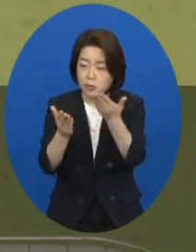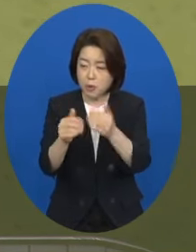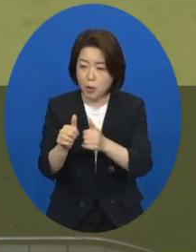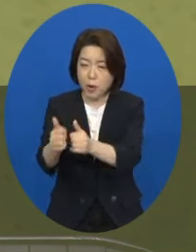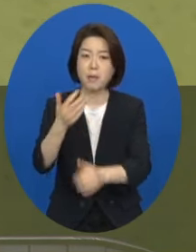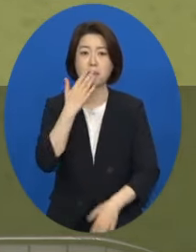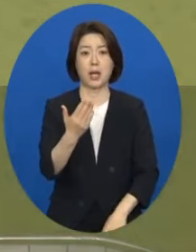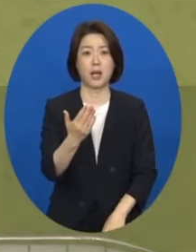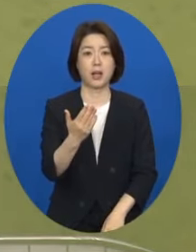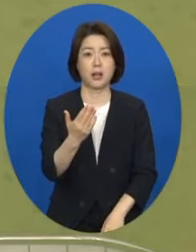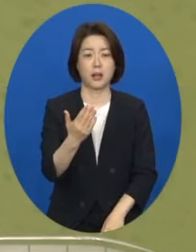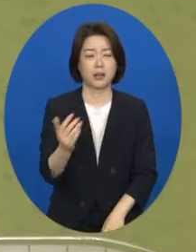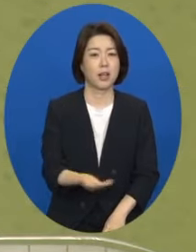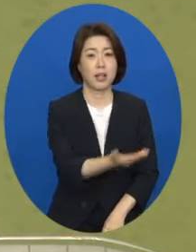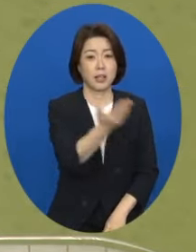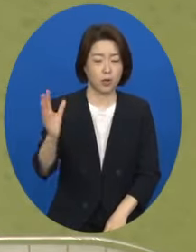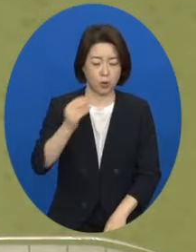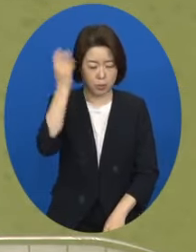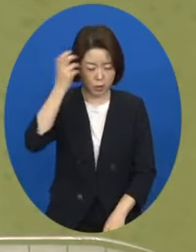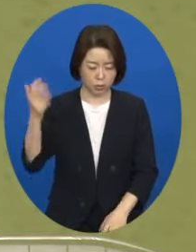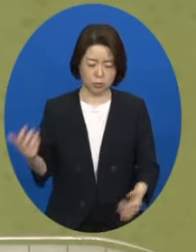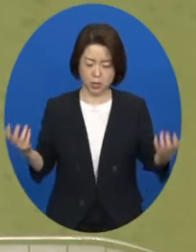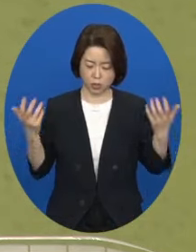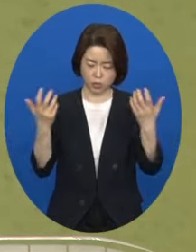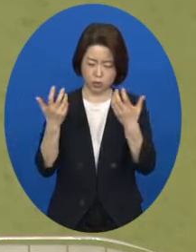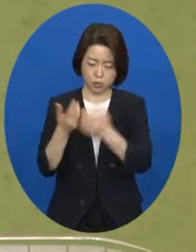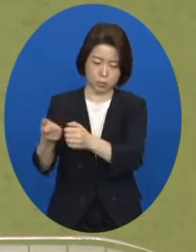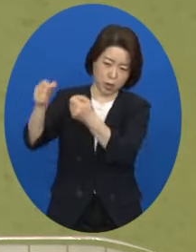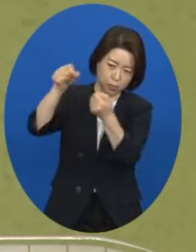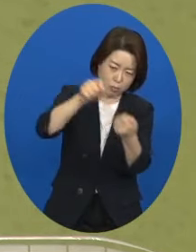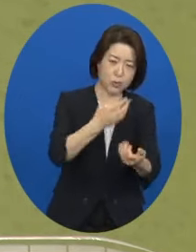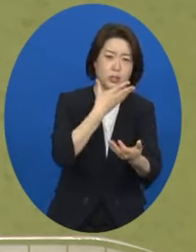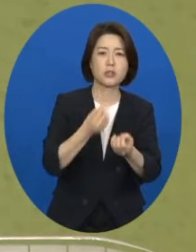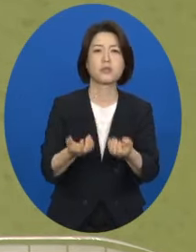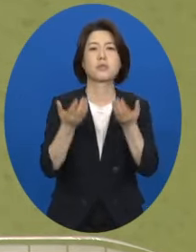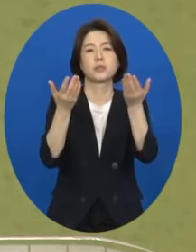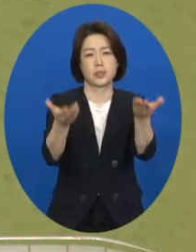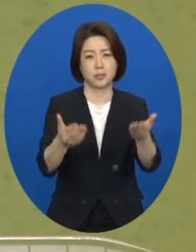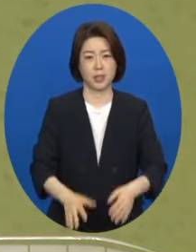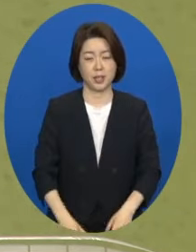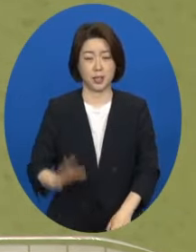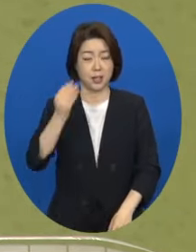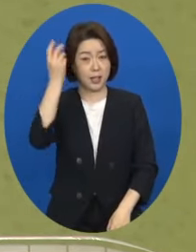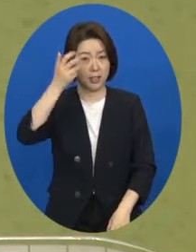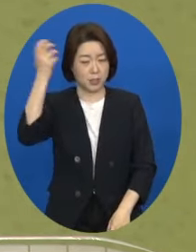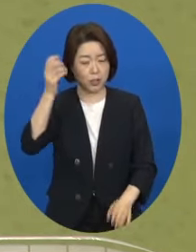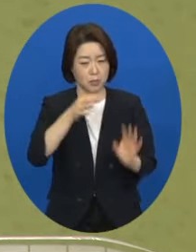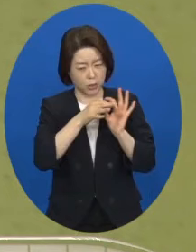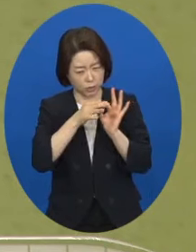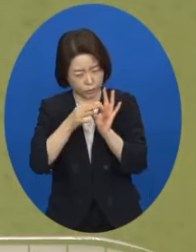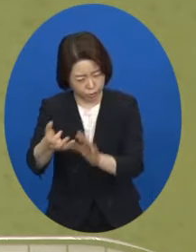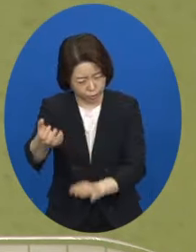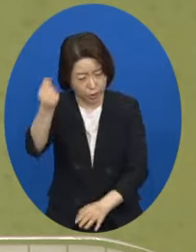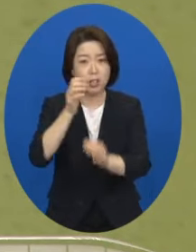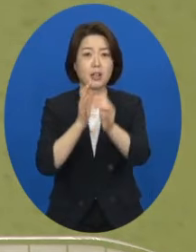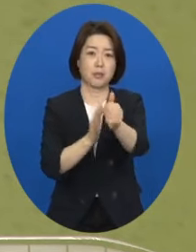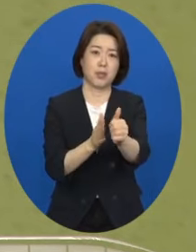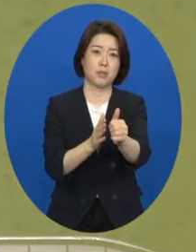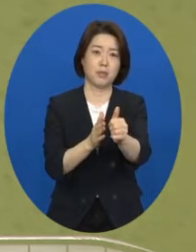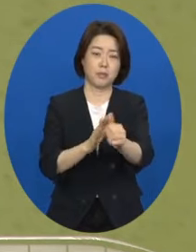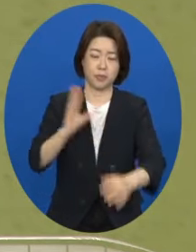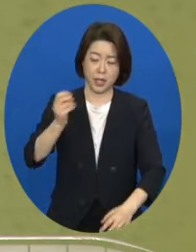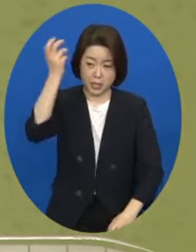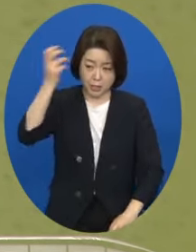것입니다. 여러분들에게 성령의 충만함이 부어지기를 축복합니다. 성령 충만을 유지하시길 축복합니다. 성령